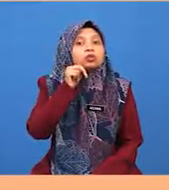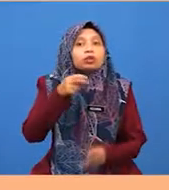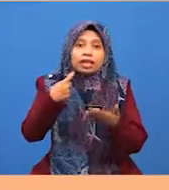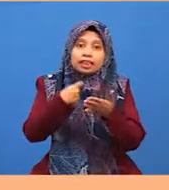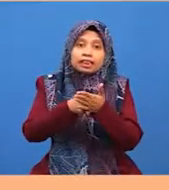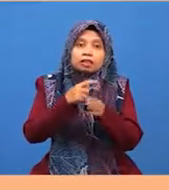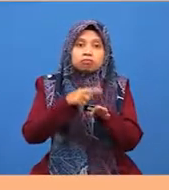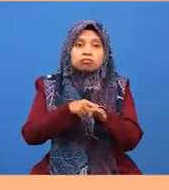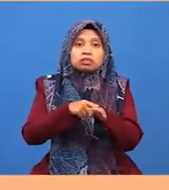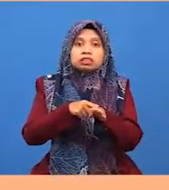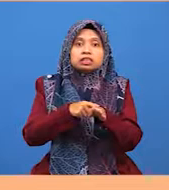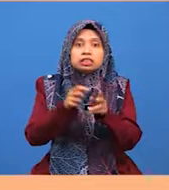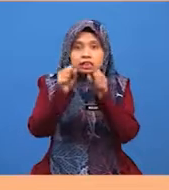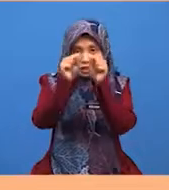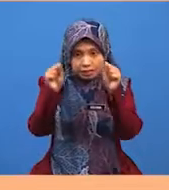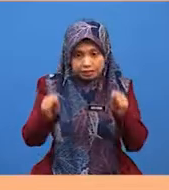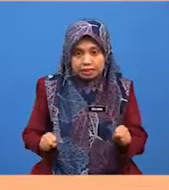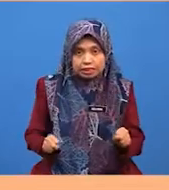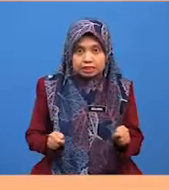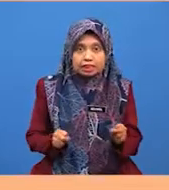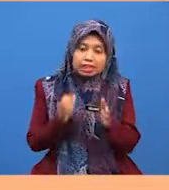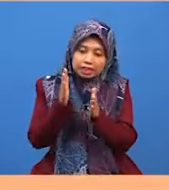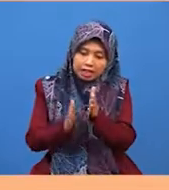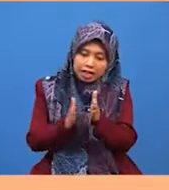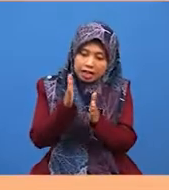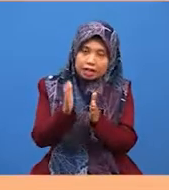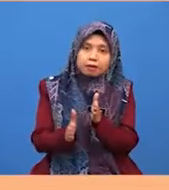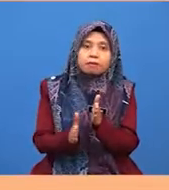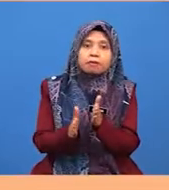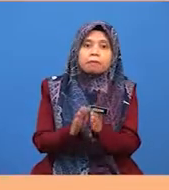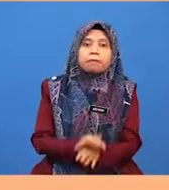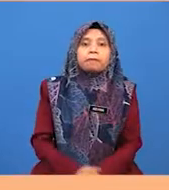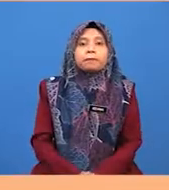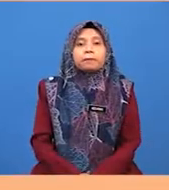tiba di stesen kereta api.